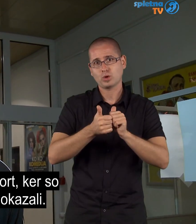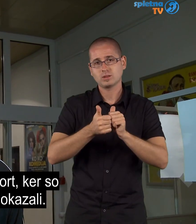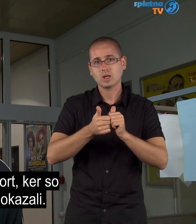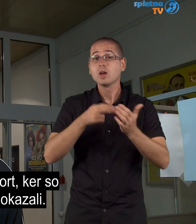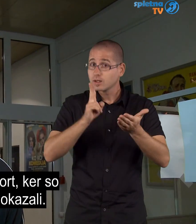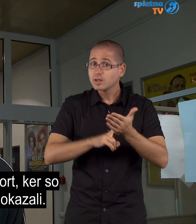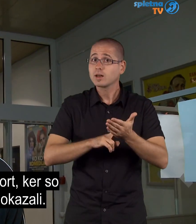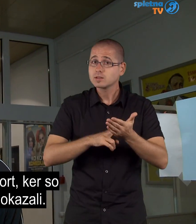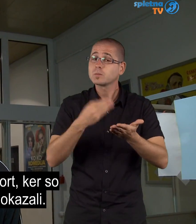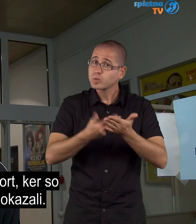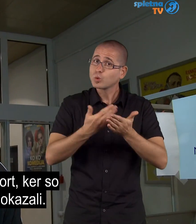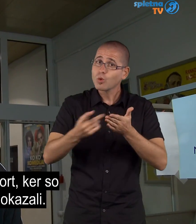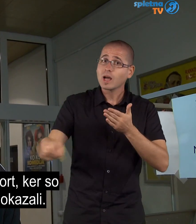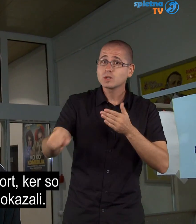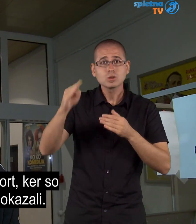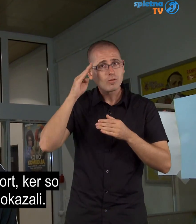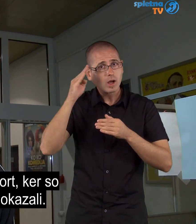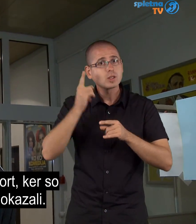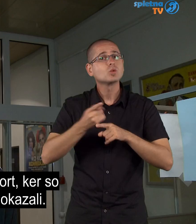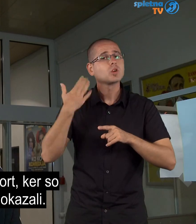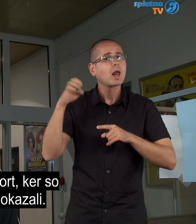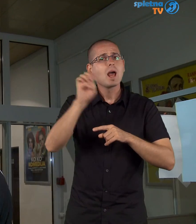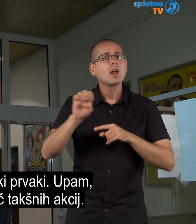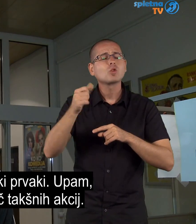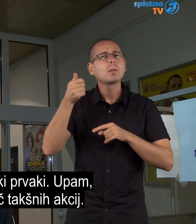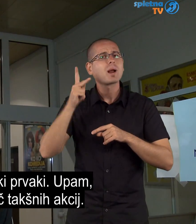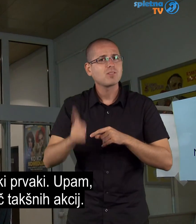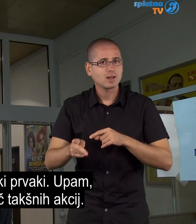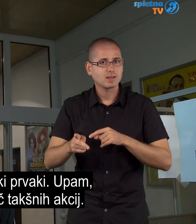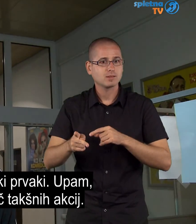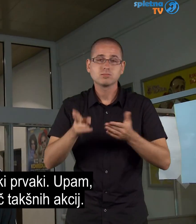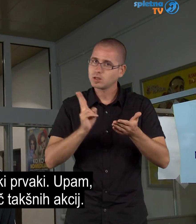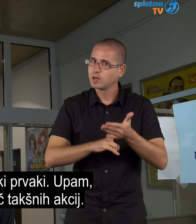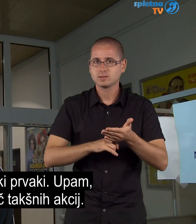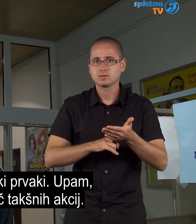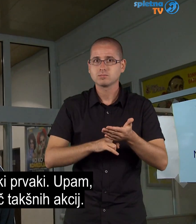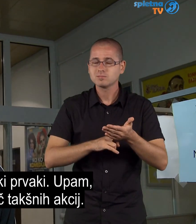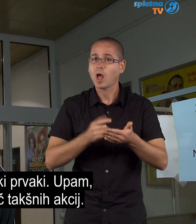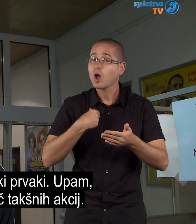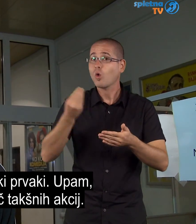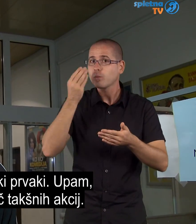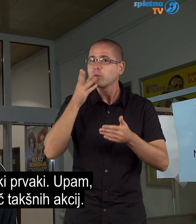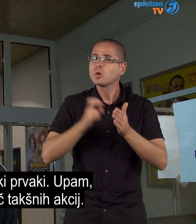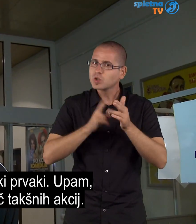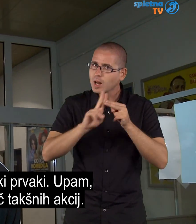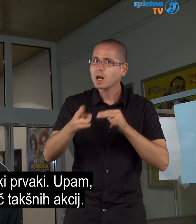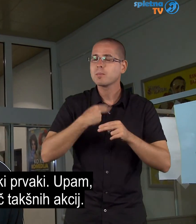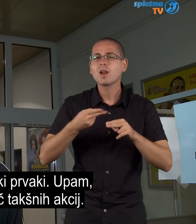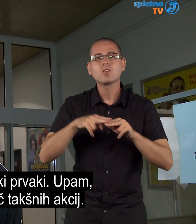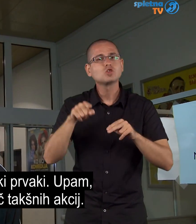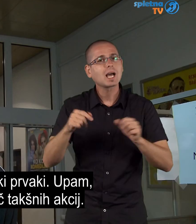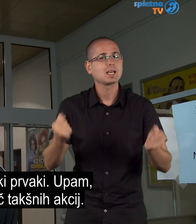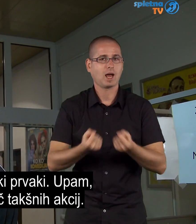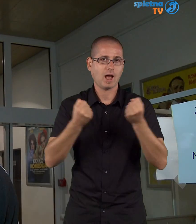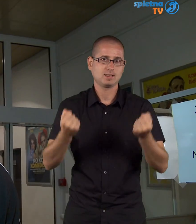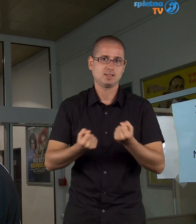ker res dokazali so fantje, bili so tudi evropski prvaki in res jaz upam, da bomo še imeli še več